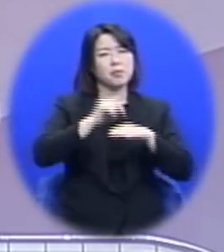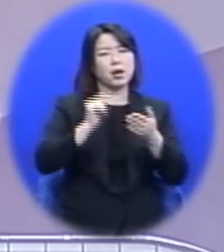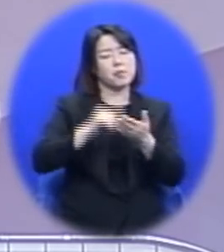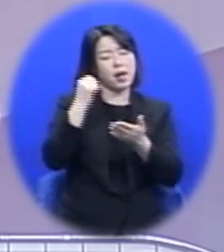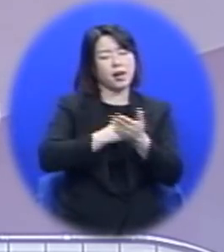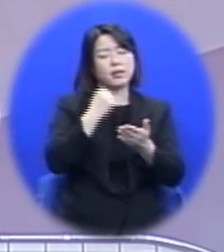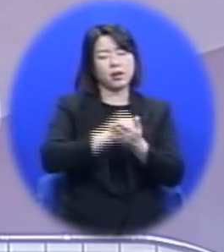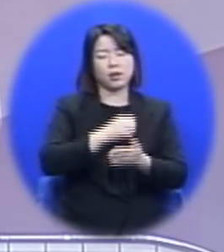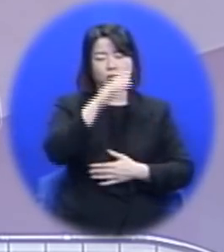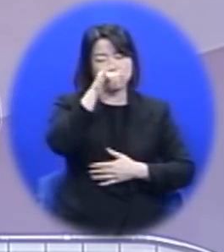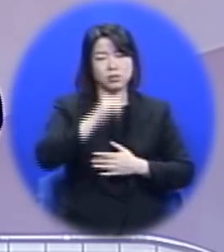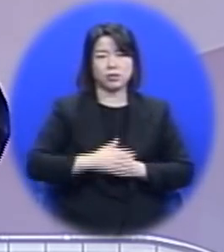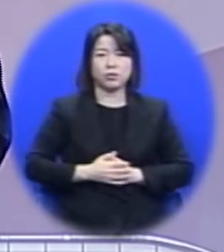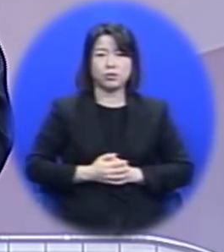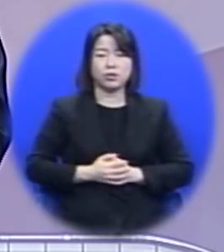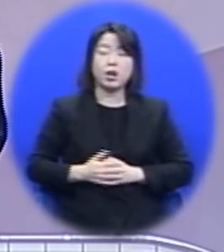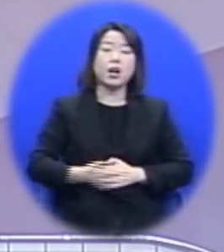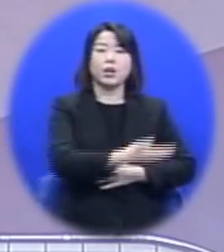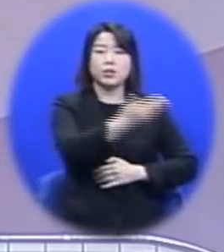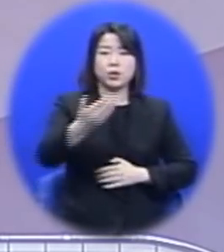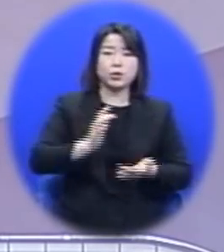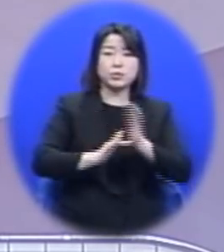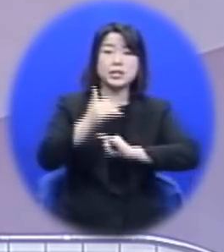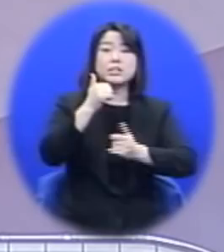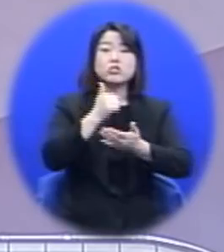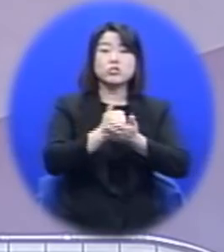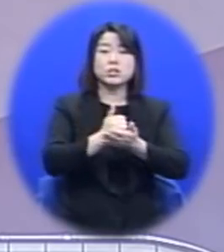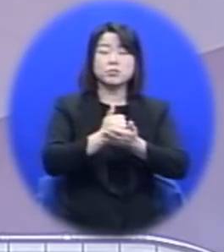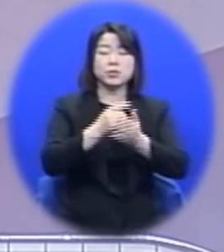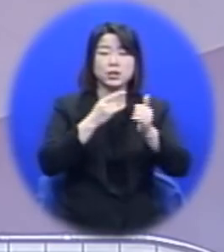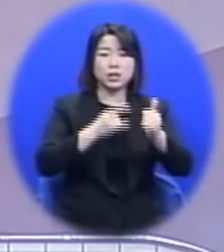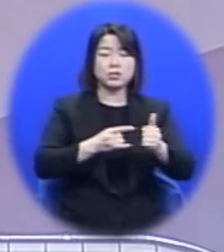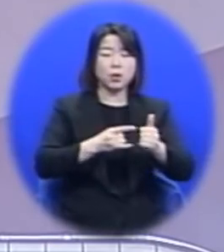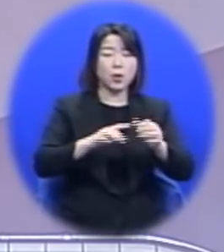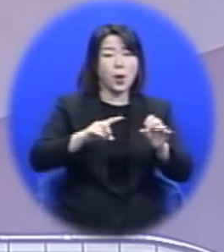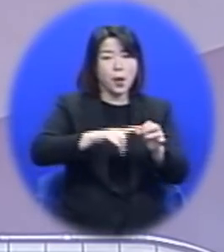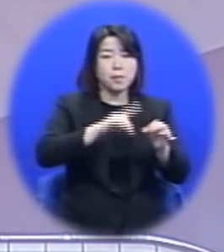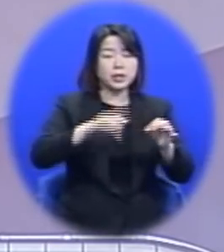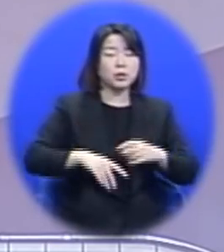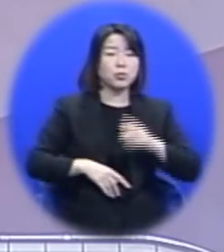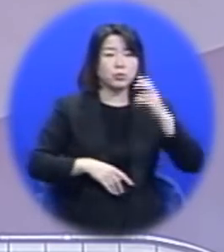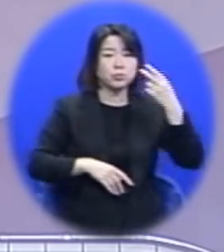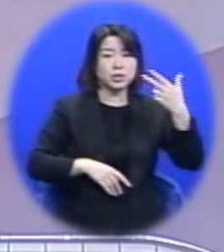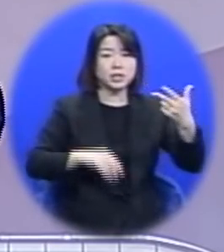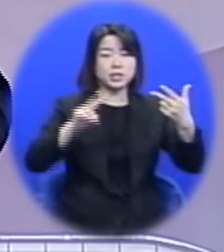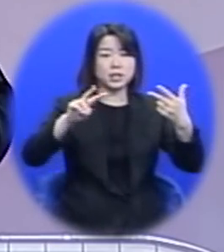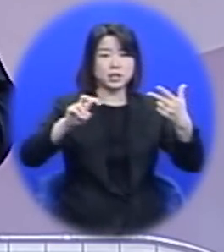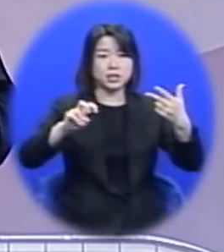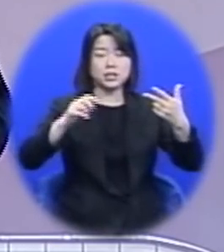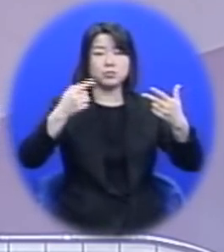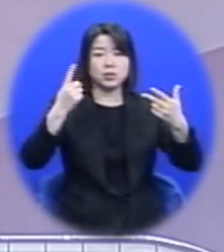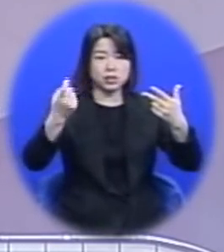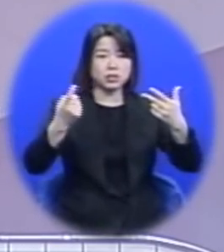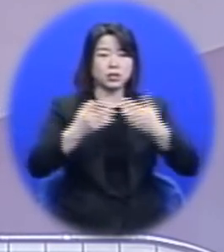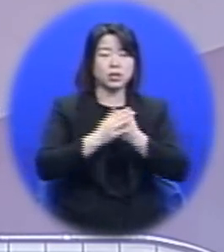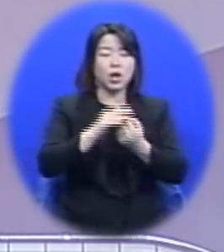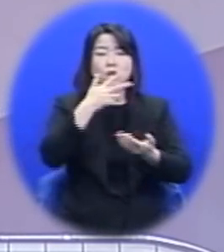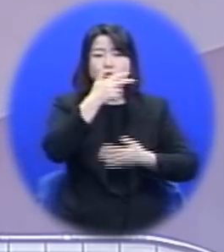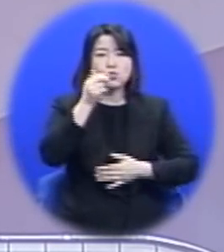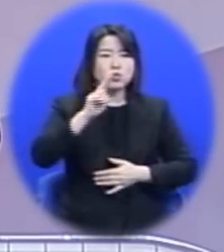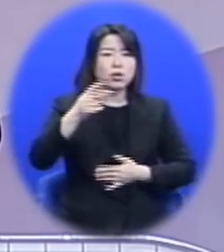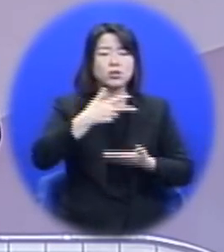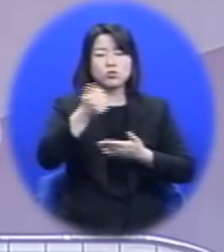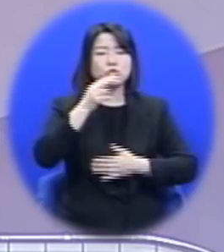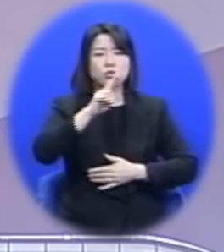있어요. 여러분, 예수님께서 마태복음 7장 21절에서 주여 주여 하는 자마다 다 천국에 갈